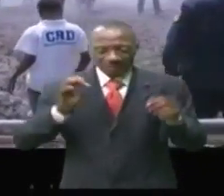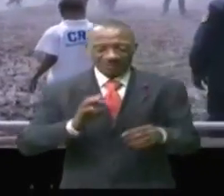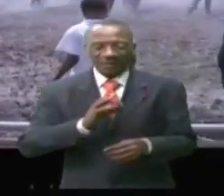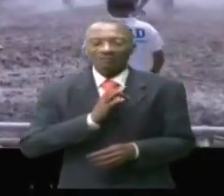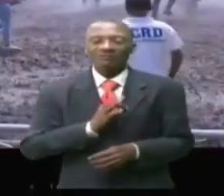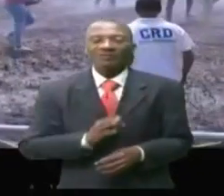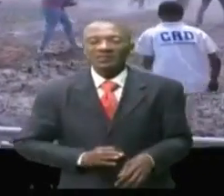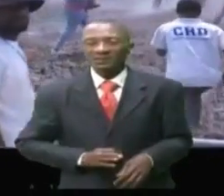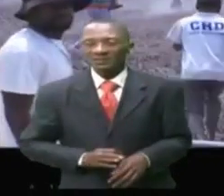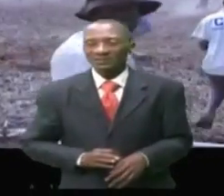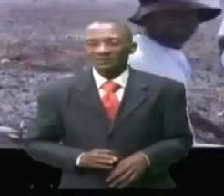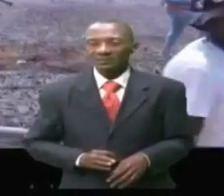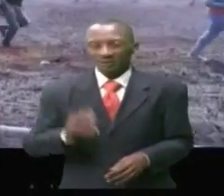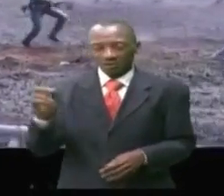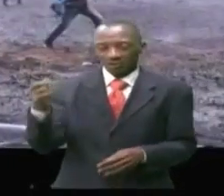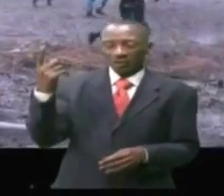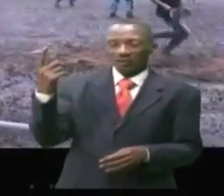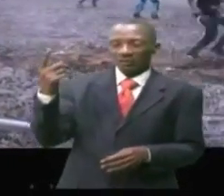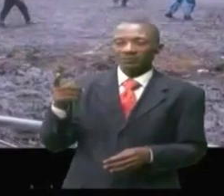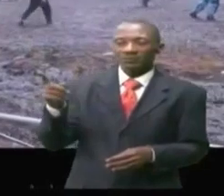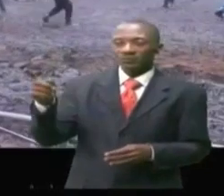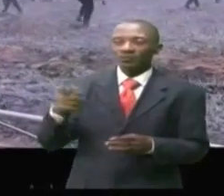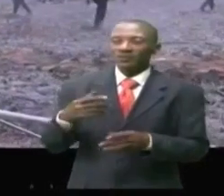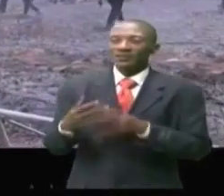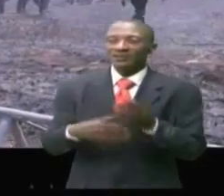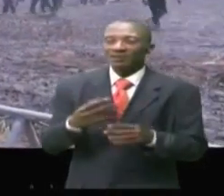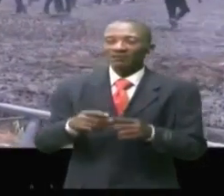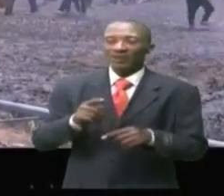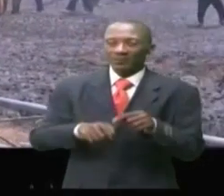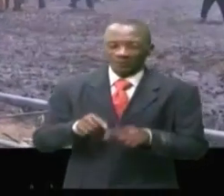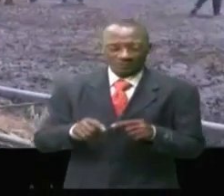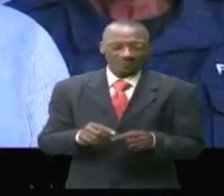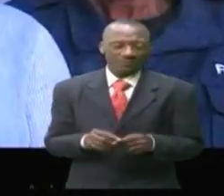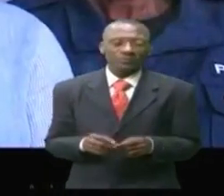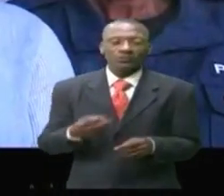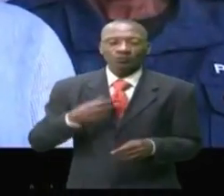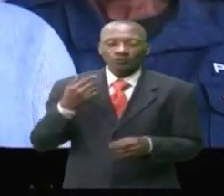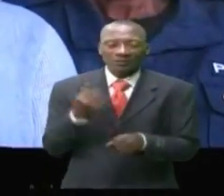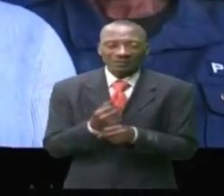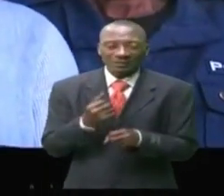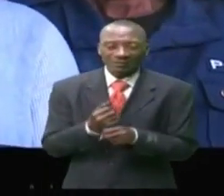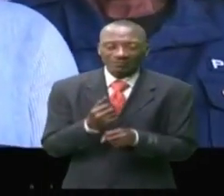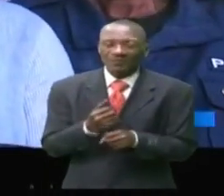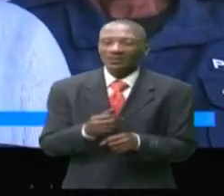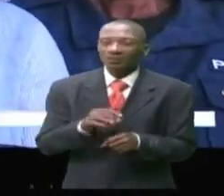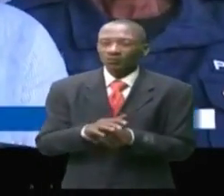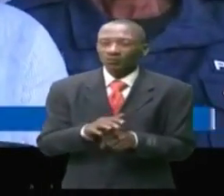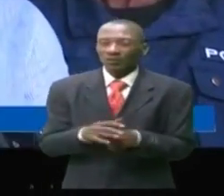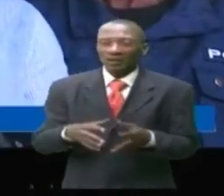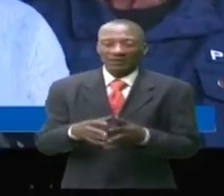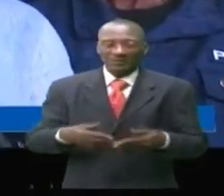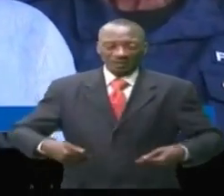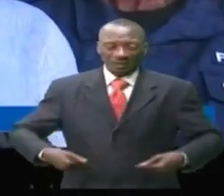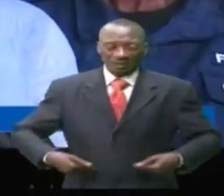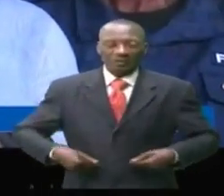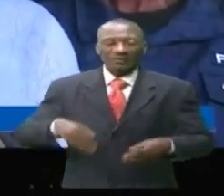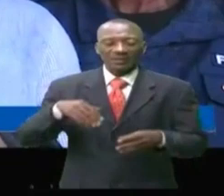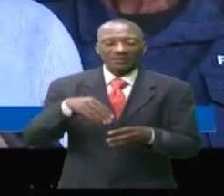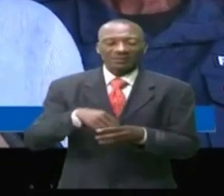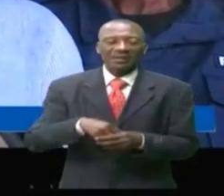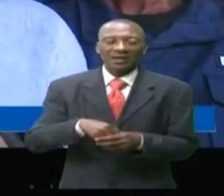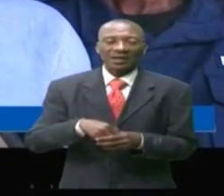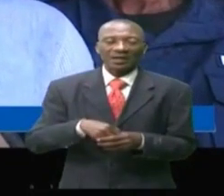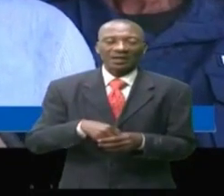place son espoir certainement à la jeunesse. Et pour la jeunesse de la municipalité de Ngaliema, nous avons écouté et je leur dis